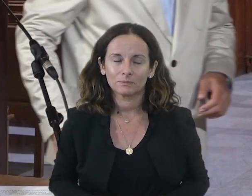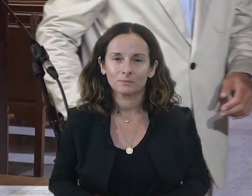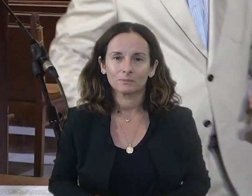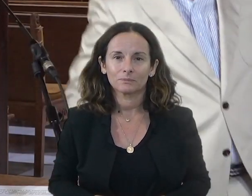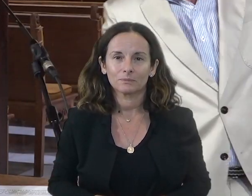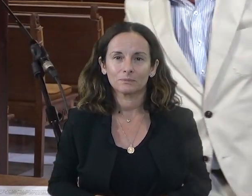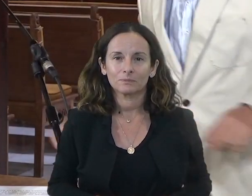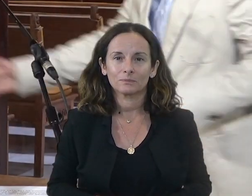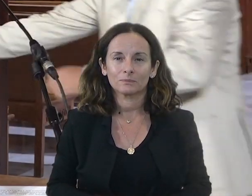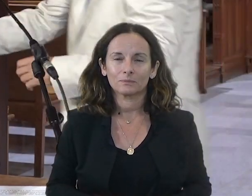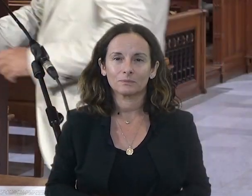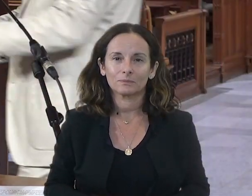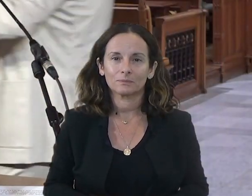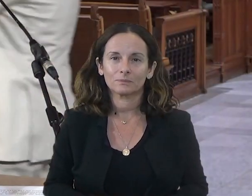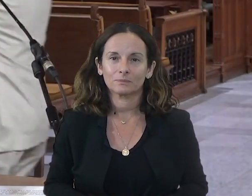Gracias.